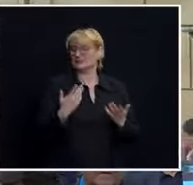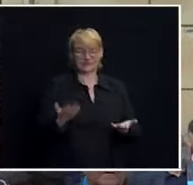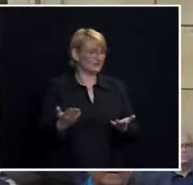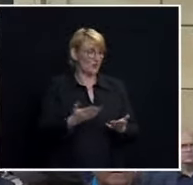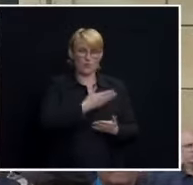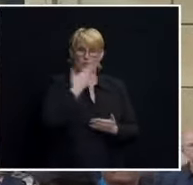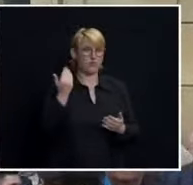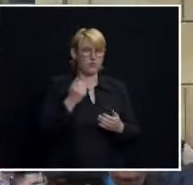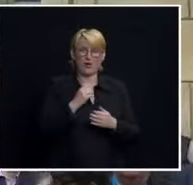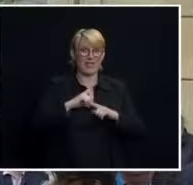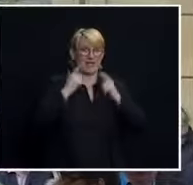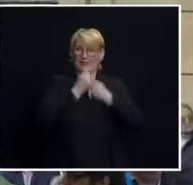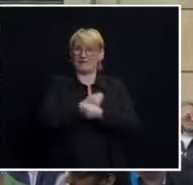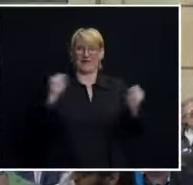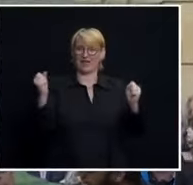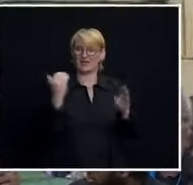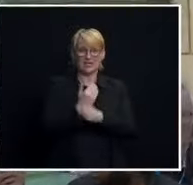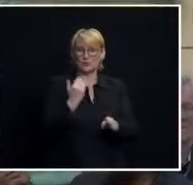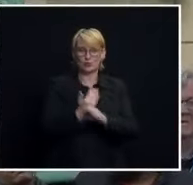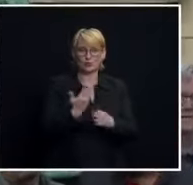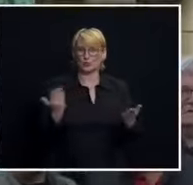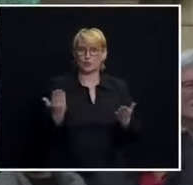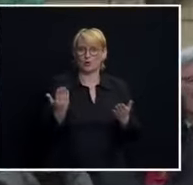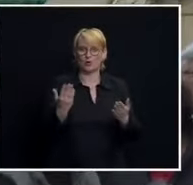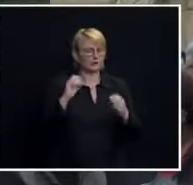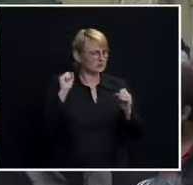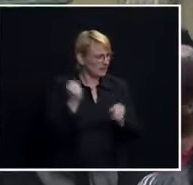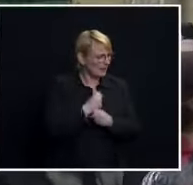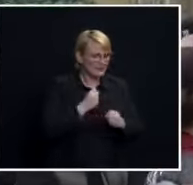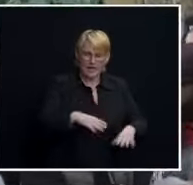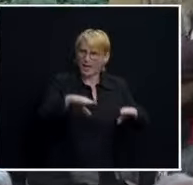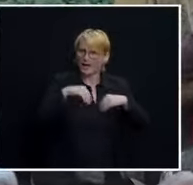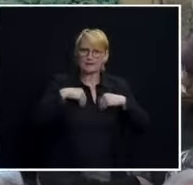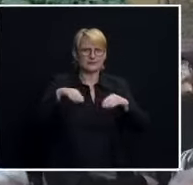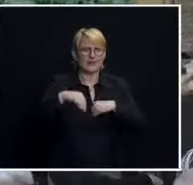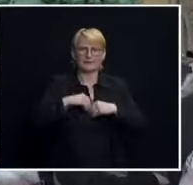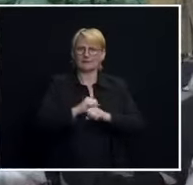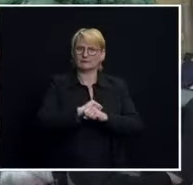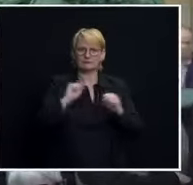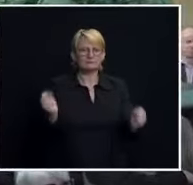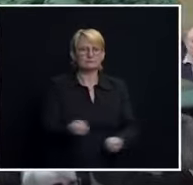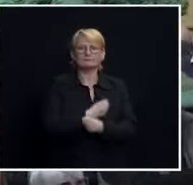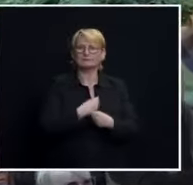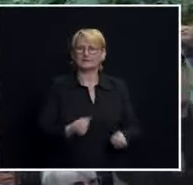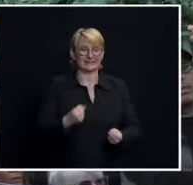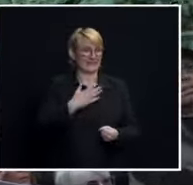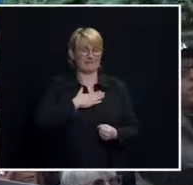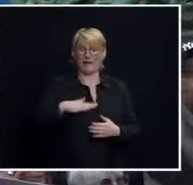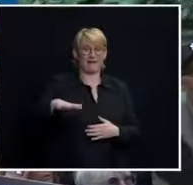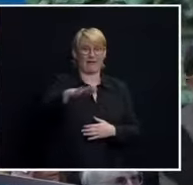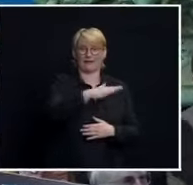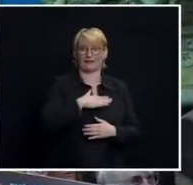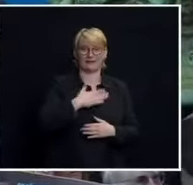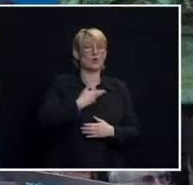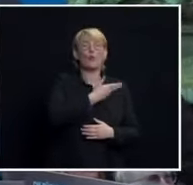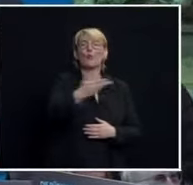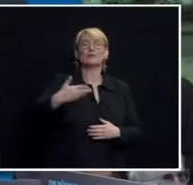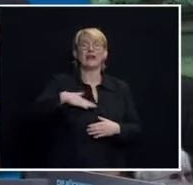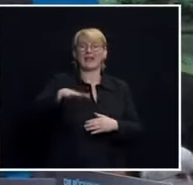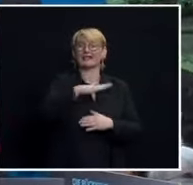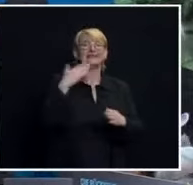mehr. Und das dürfen wir nicht hinnehmen, meine Damen und Herren, das ist nicht mein Land, das ist nicht unser